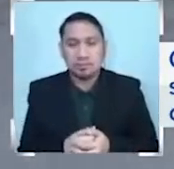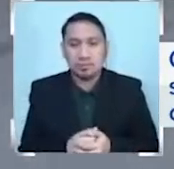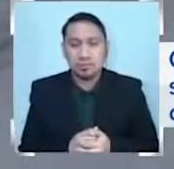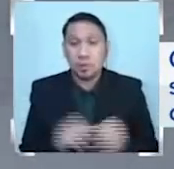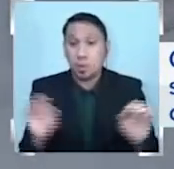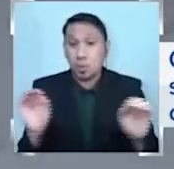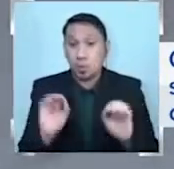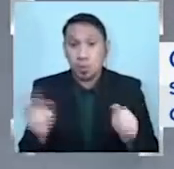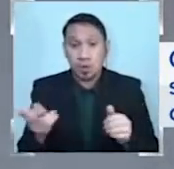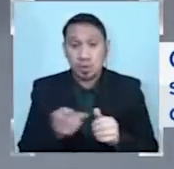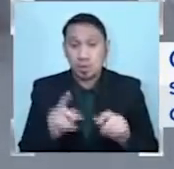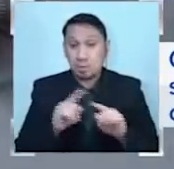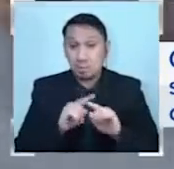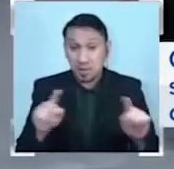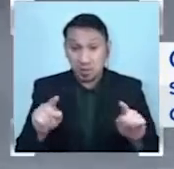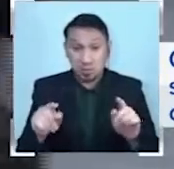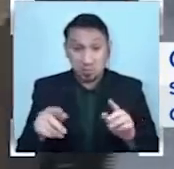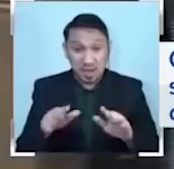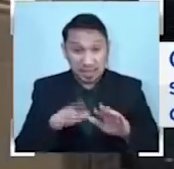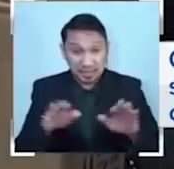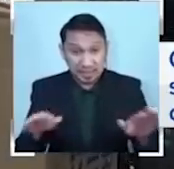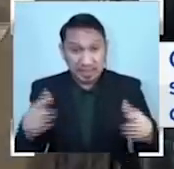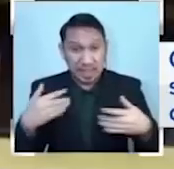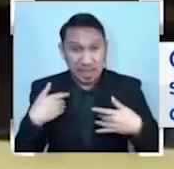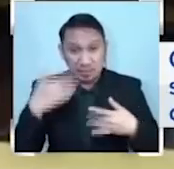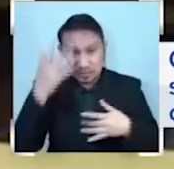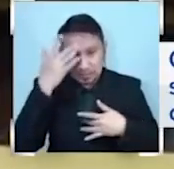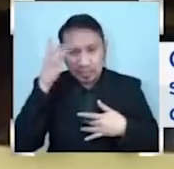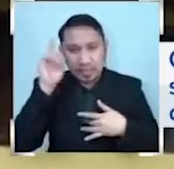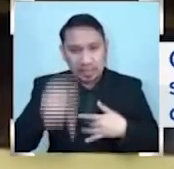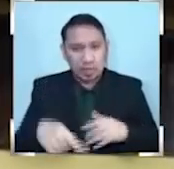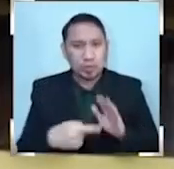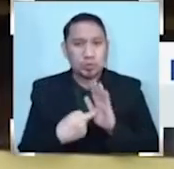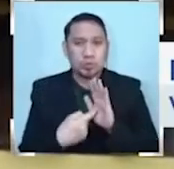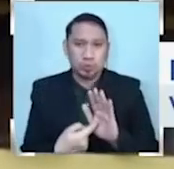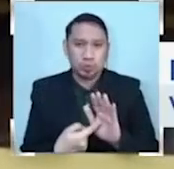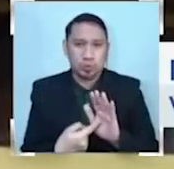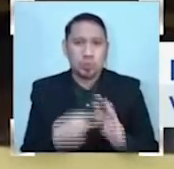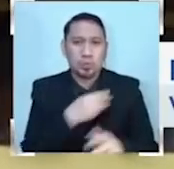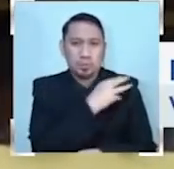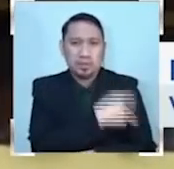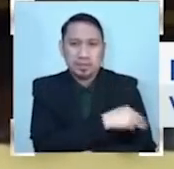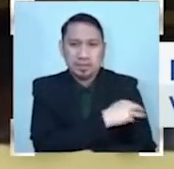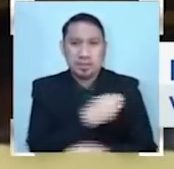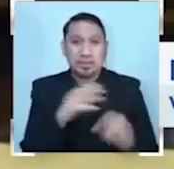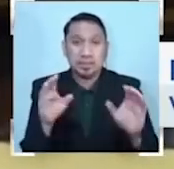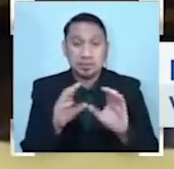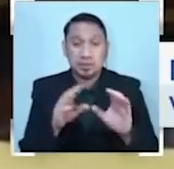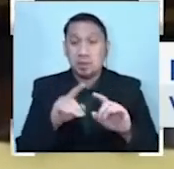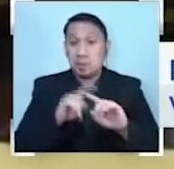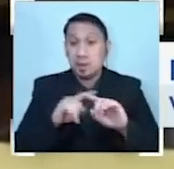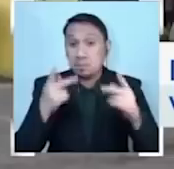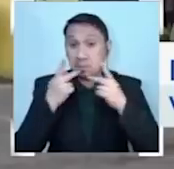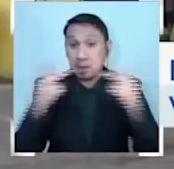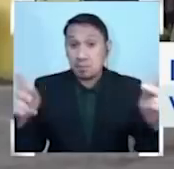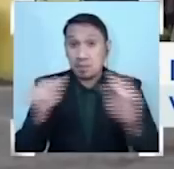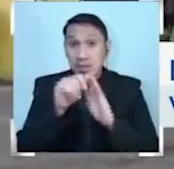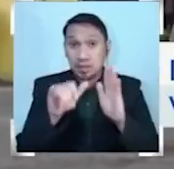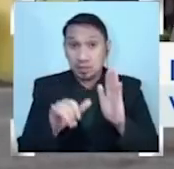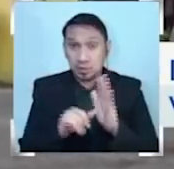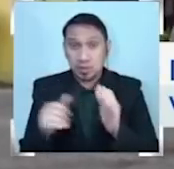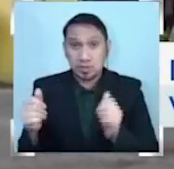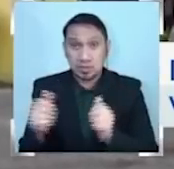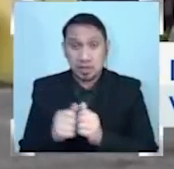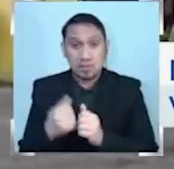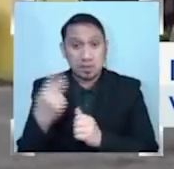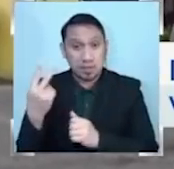may comorbidity, kailangan may dalang medical certificate. Pero ang Public Attorney's Office, kasama ang dalawang magulang, ipinetisyon